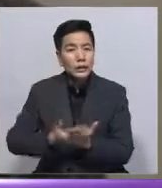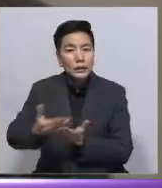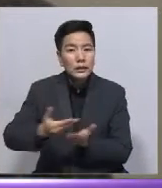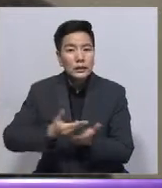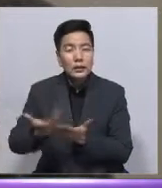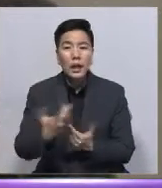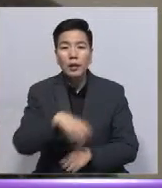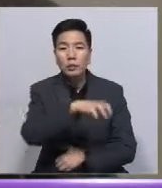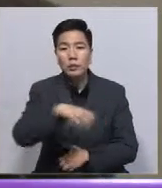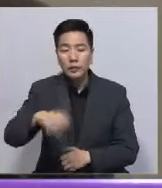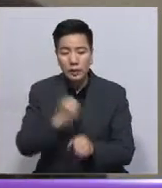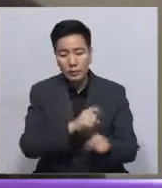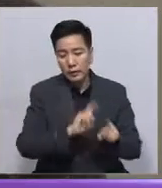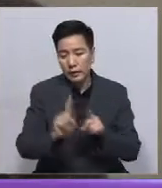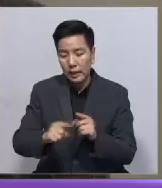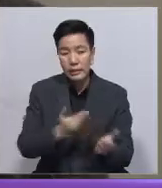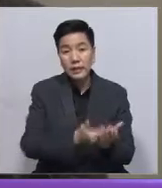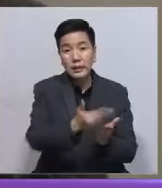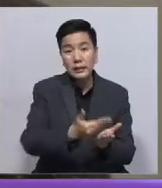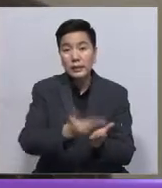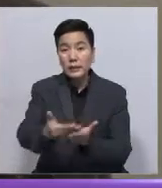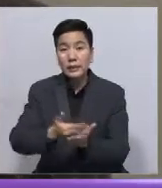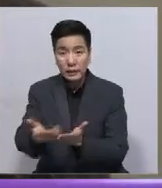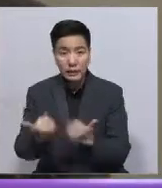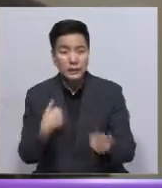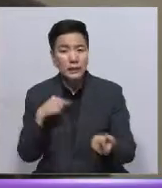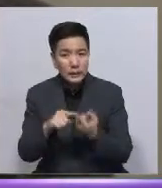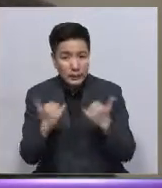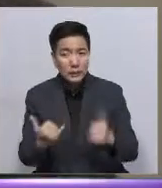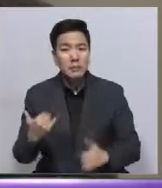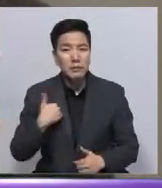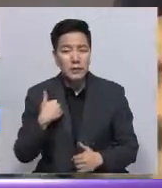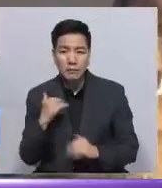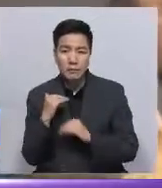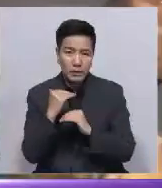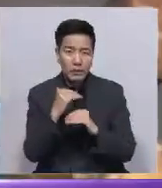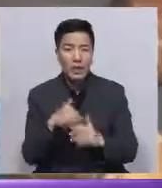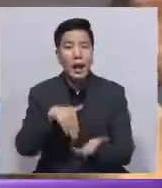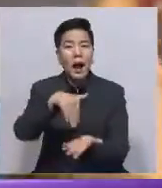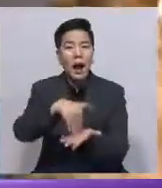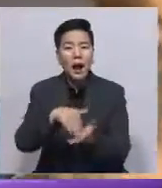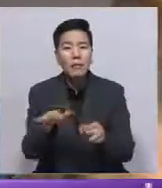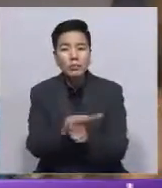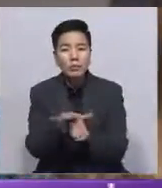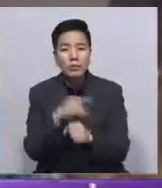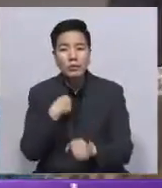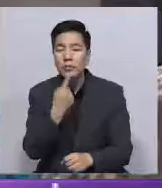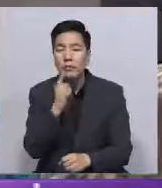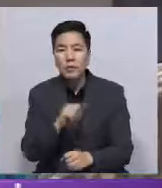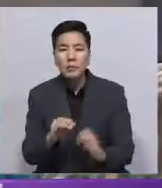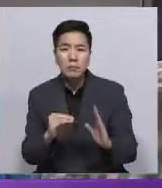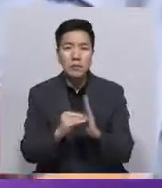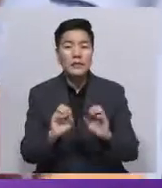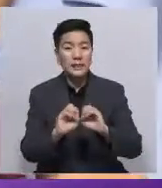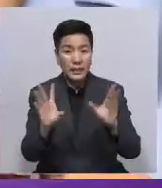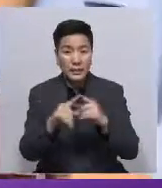ตว์ก็ได้ในหน่วยงานอื่นที่จะซื้อนะครับก็จะมีสเปคกลางนะครับในสเปคเนี่ยผมเรียนเลยระบุชัดเจ